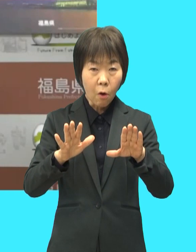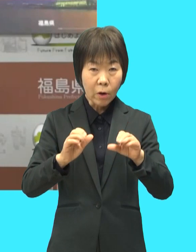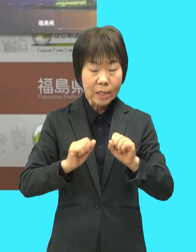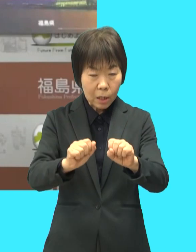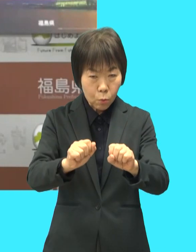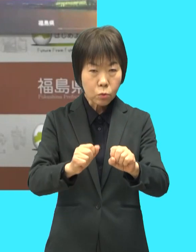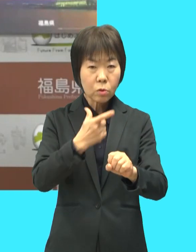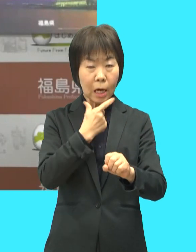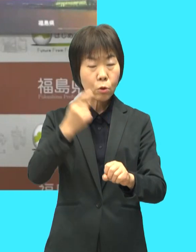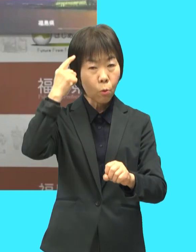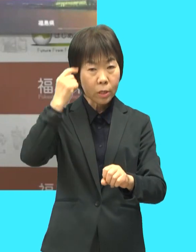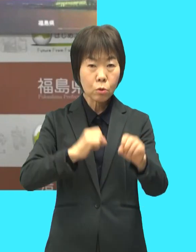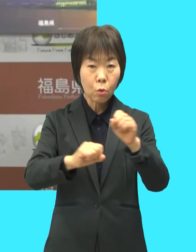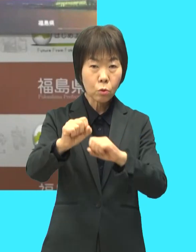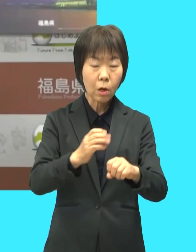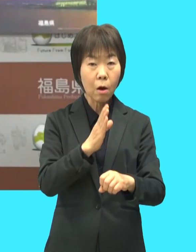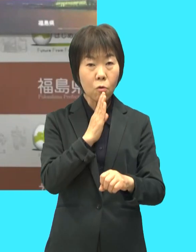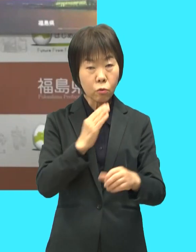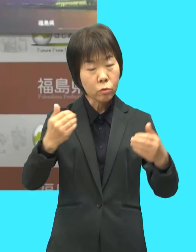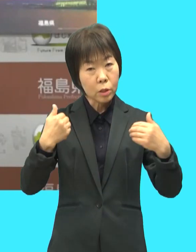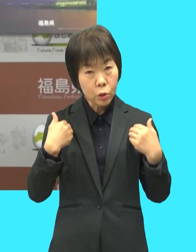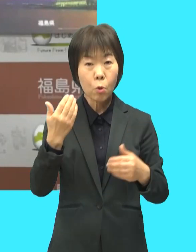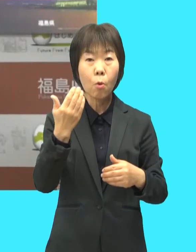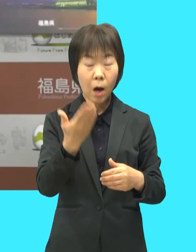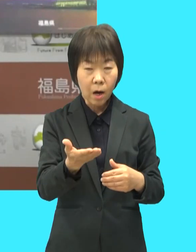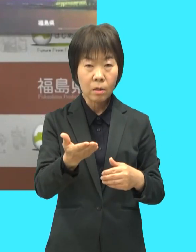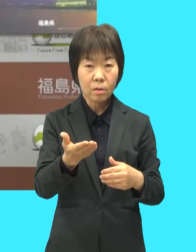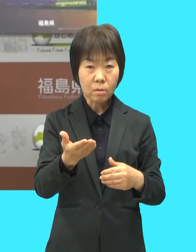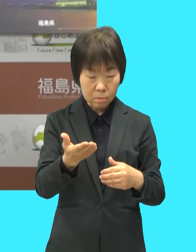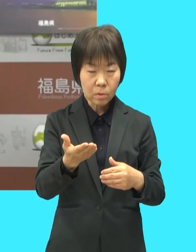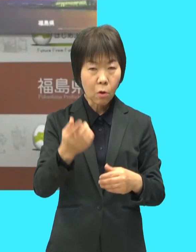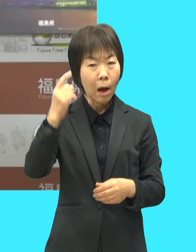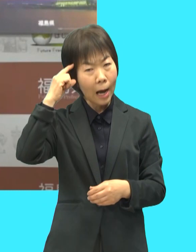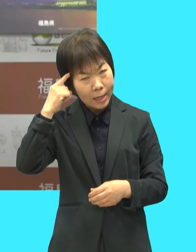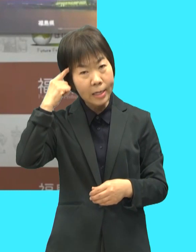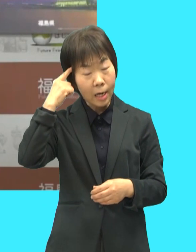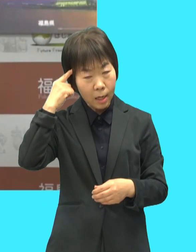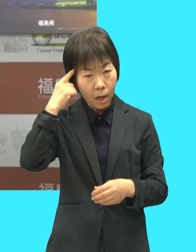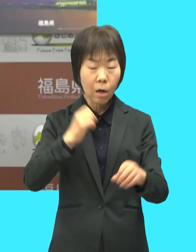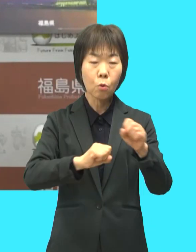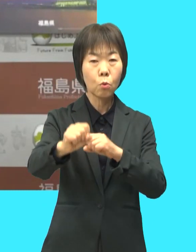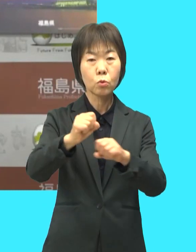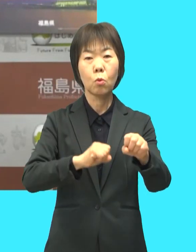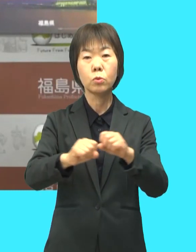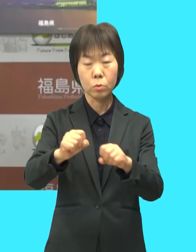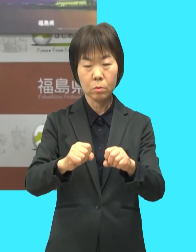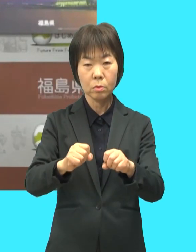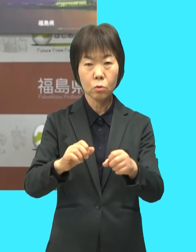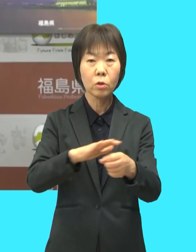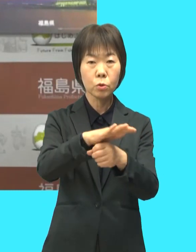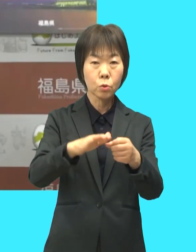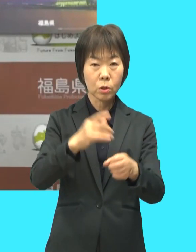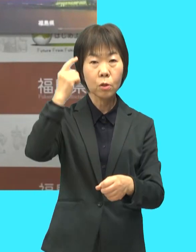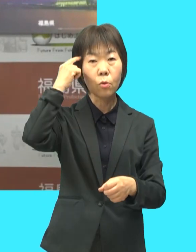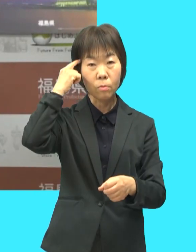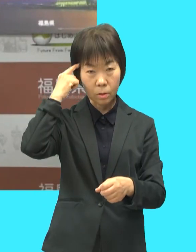は本当に必要不可欠なのかということをいい意味で考えながら行動していただくことが重要だと